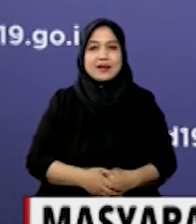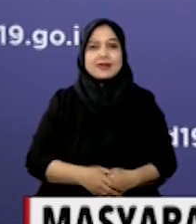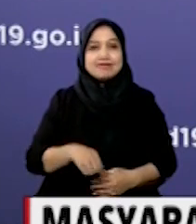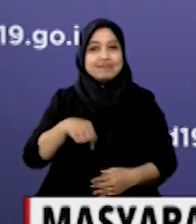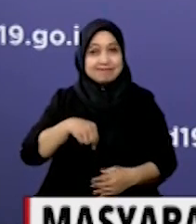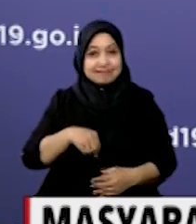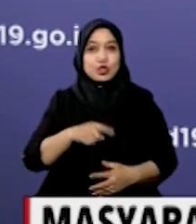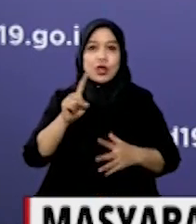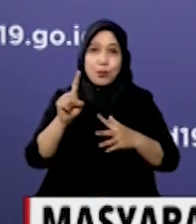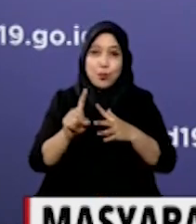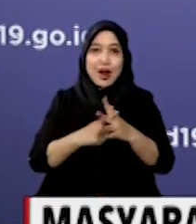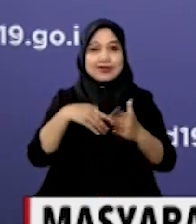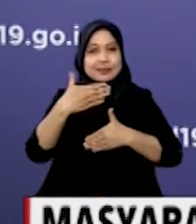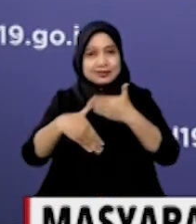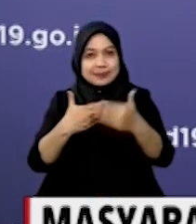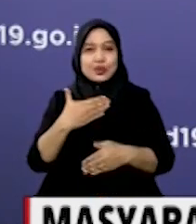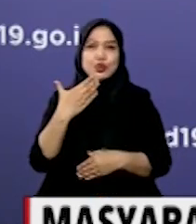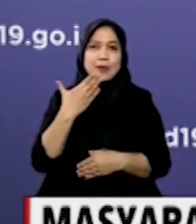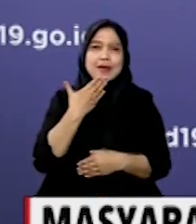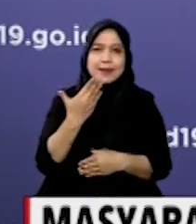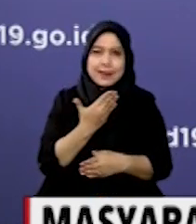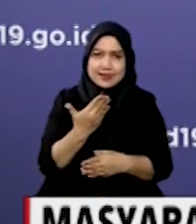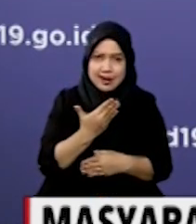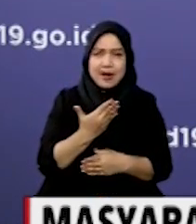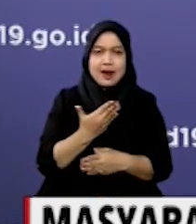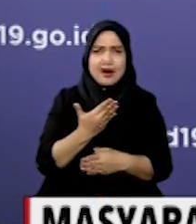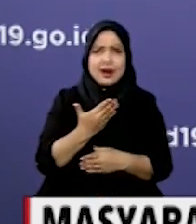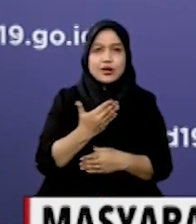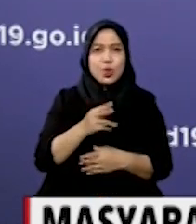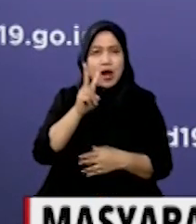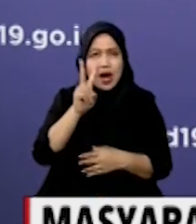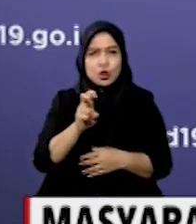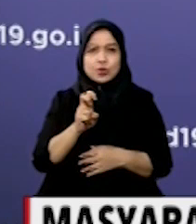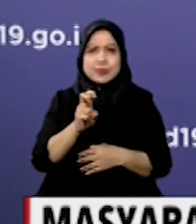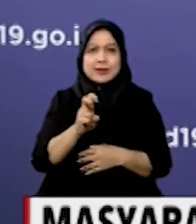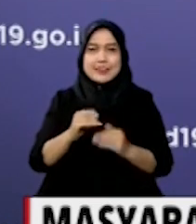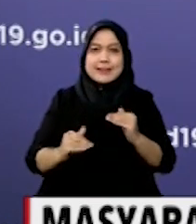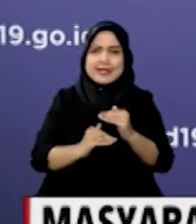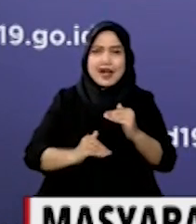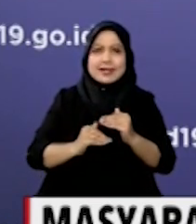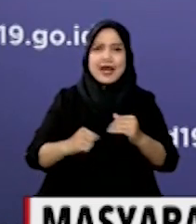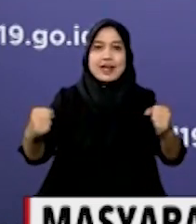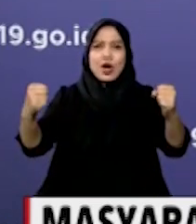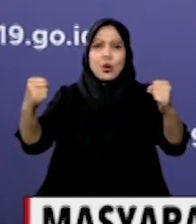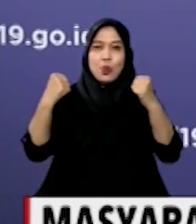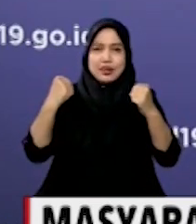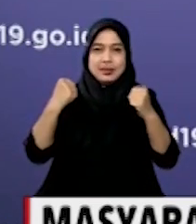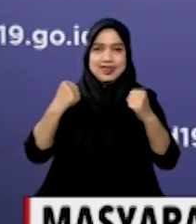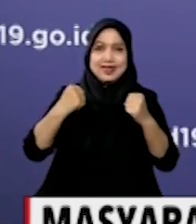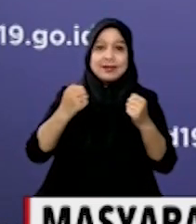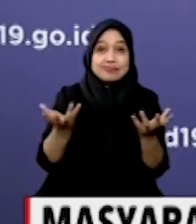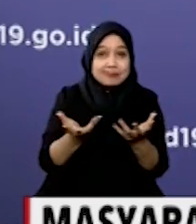pembiasaan ini pembelajaran ini harus menjadi Pondasi yang kuat bagi sebuah